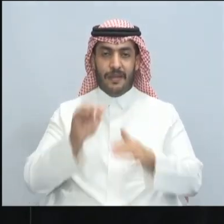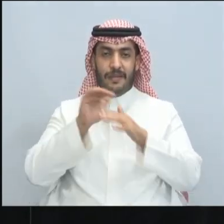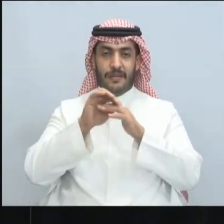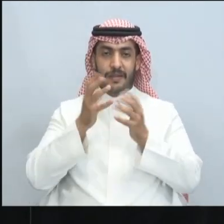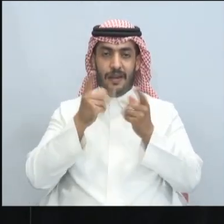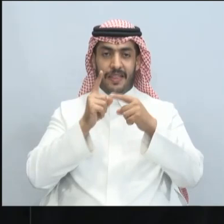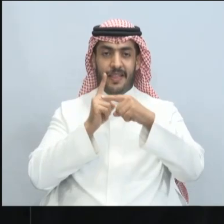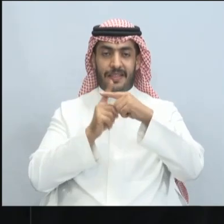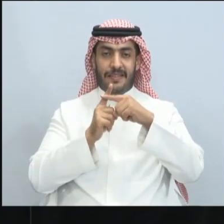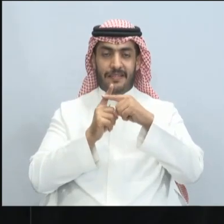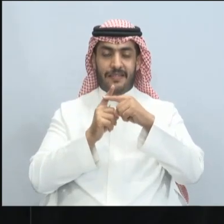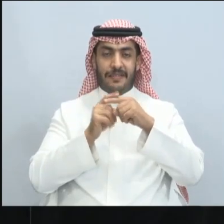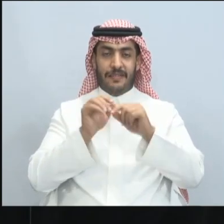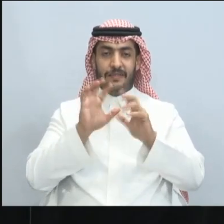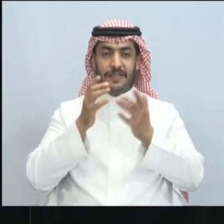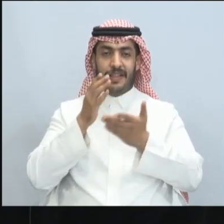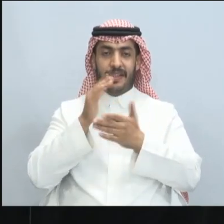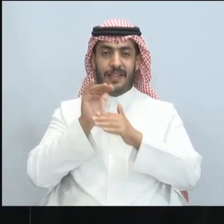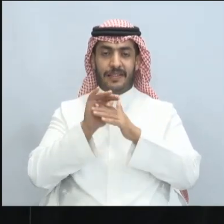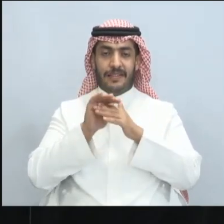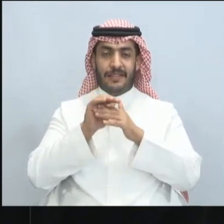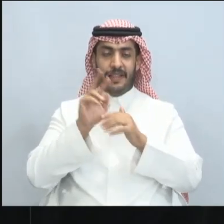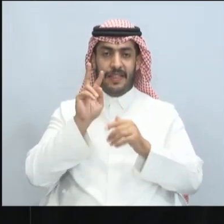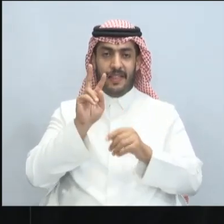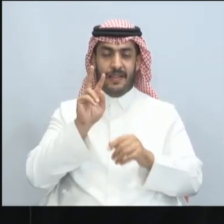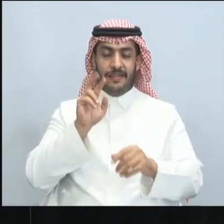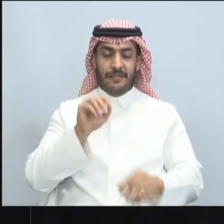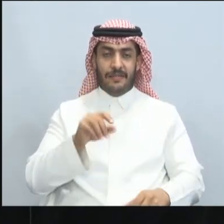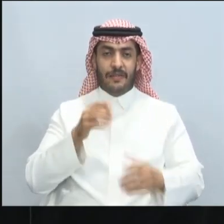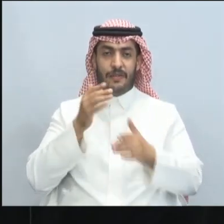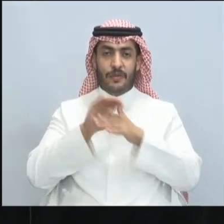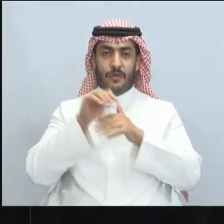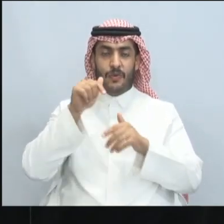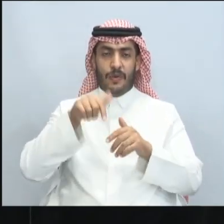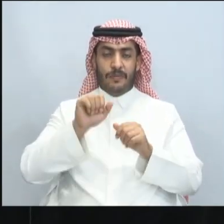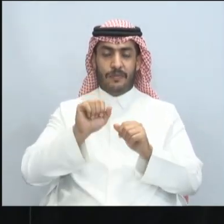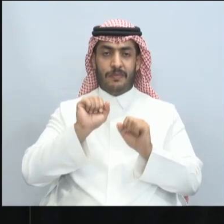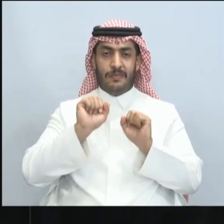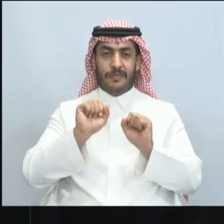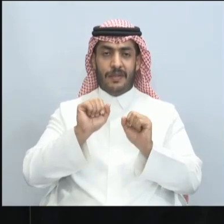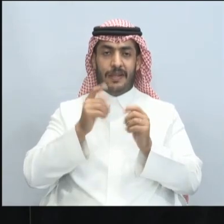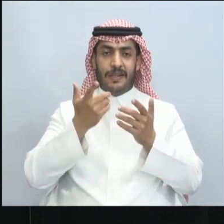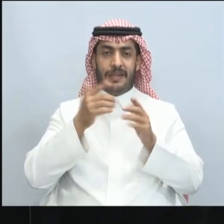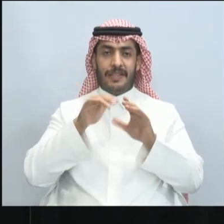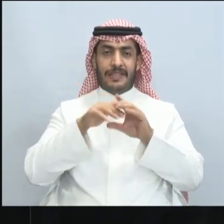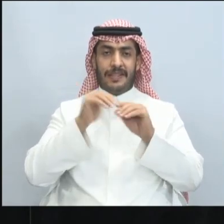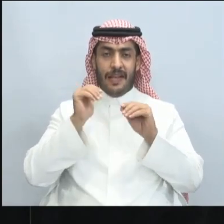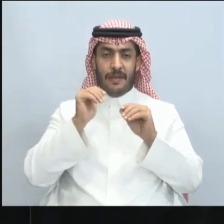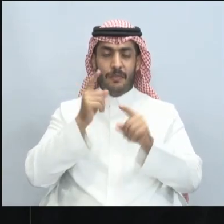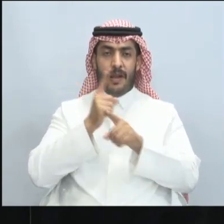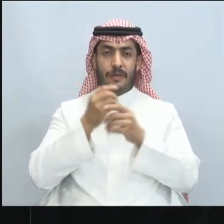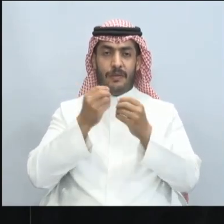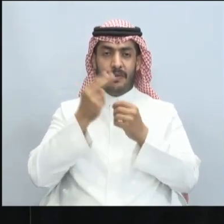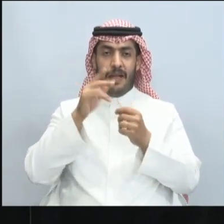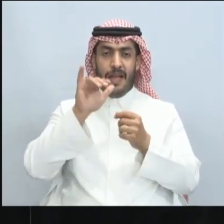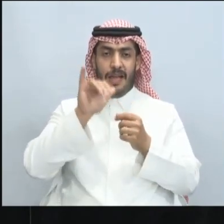ماده الرياضيات في الفصل الدراسي الثاني درسنا لهذا اليوم هو الانسحاب معلمكم